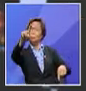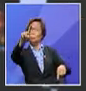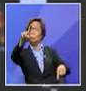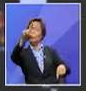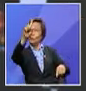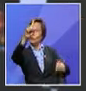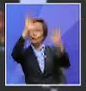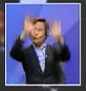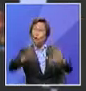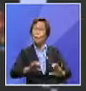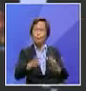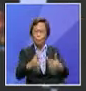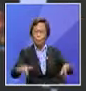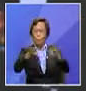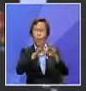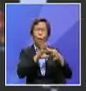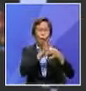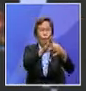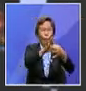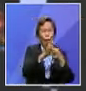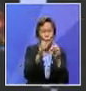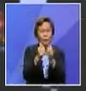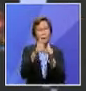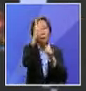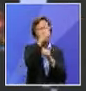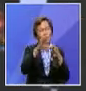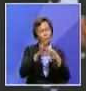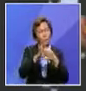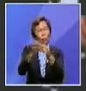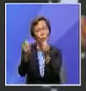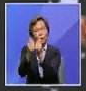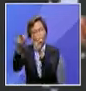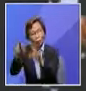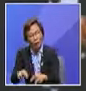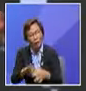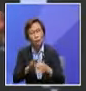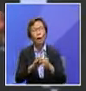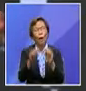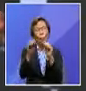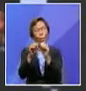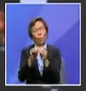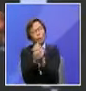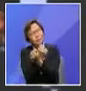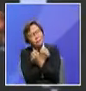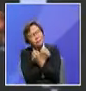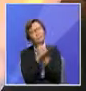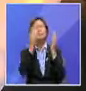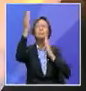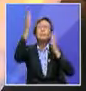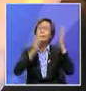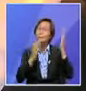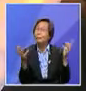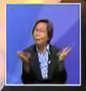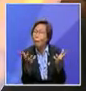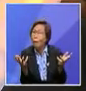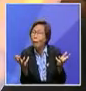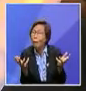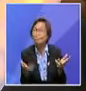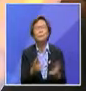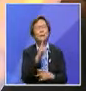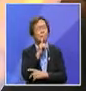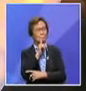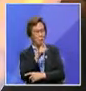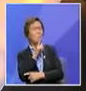penting untuk kolaborasi antara kerajaan dan rakyat menunjukkan dan juga meningkatkan rasa cinta kepada tanah air. Ya, dia sebenarnya